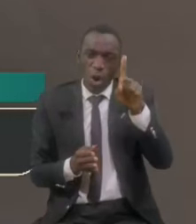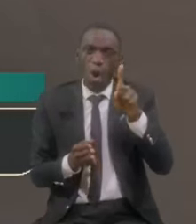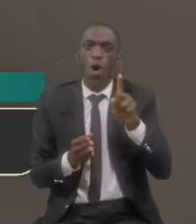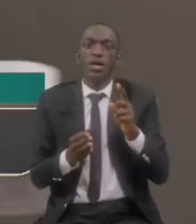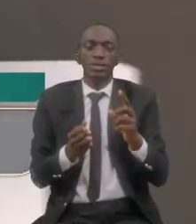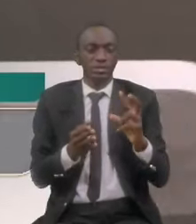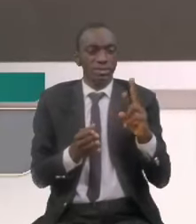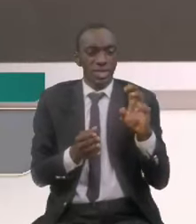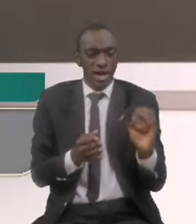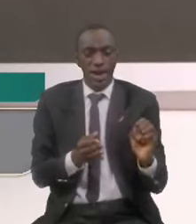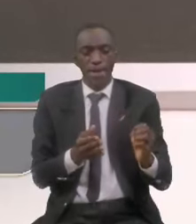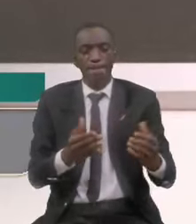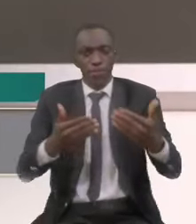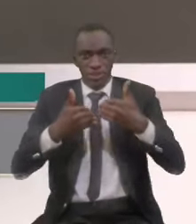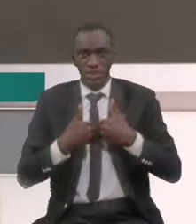Saul.